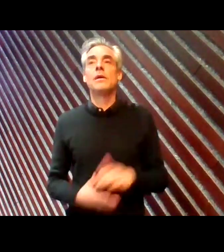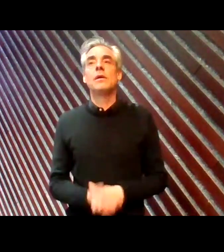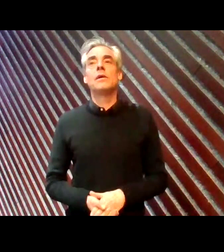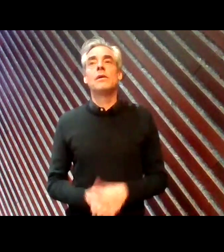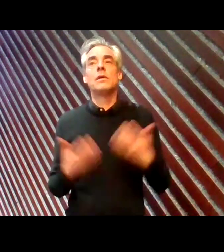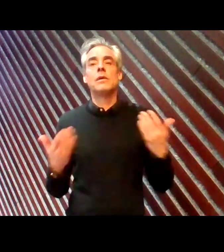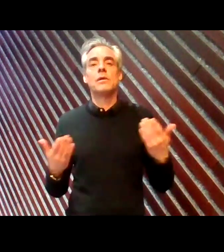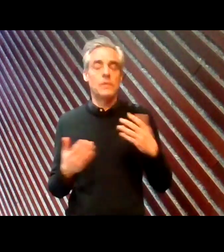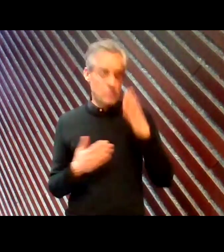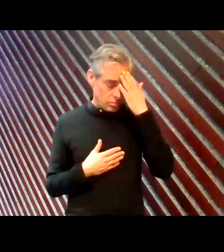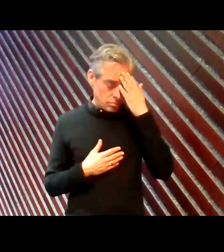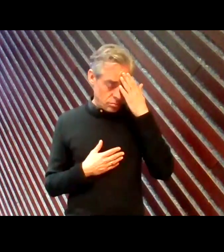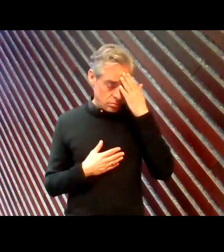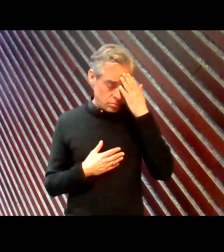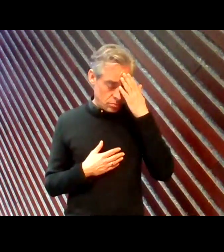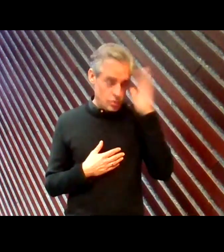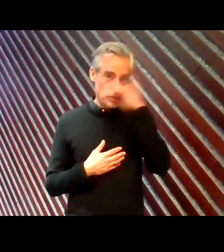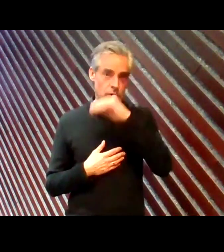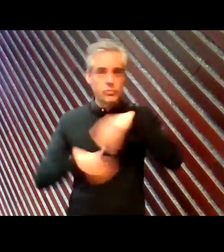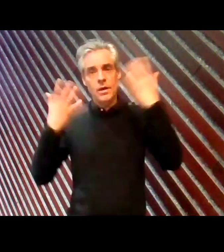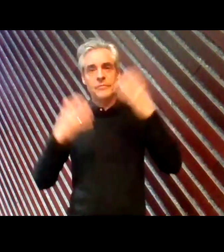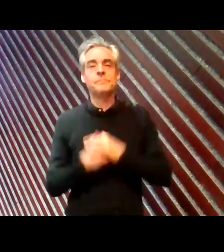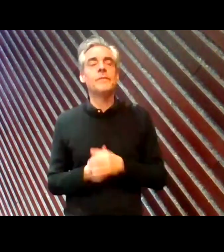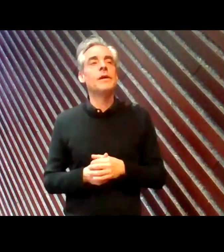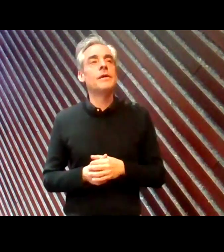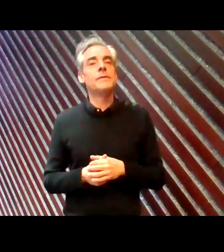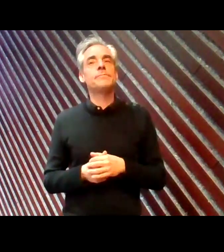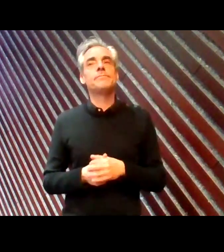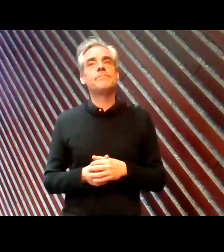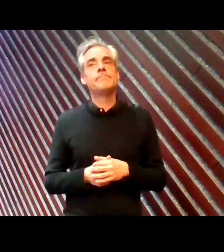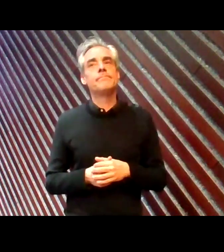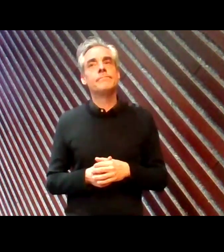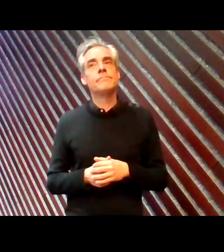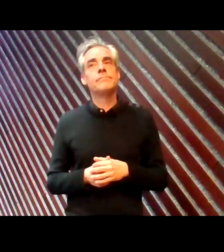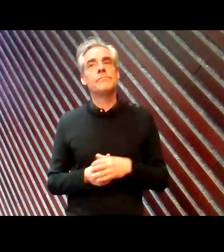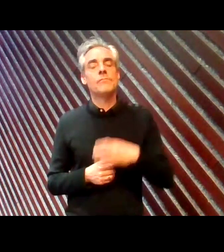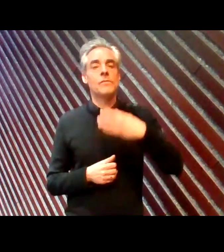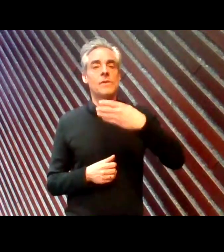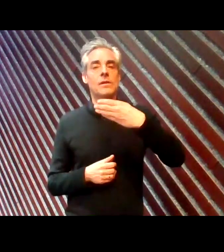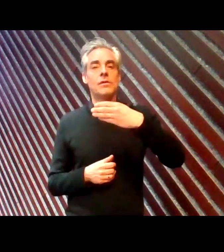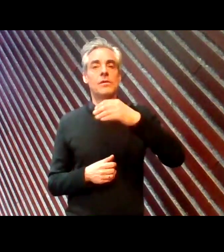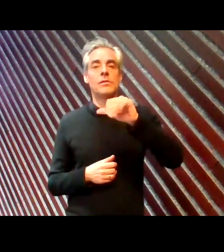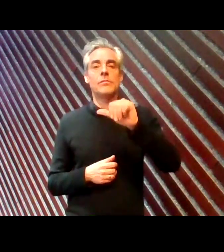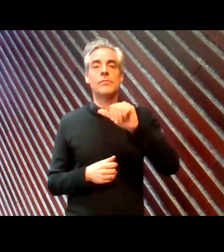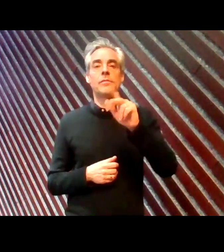et je sais qui ce que je suis mais c'est pas grave et justement make.org